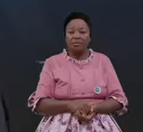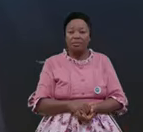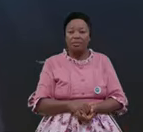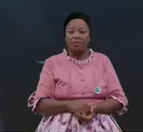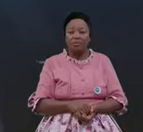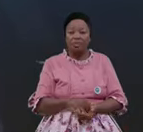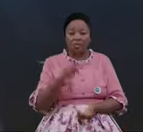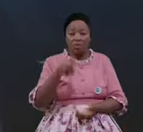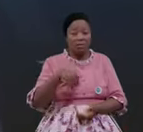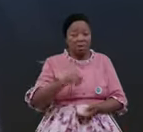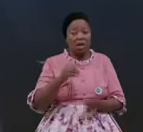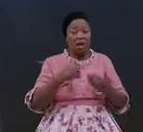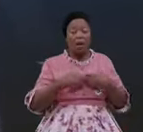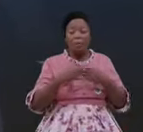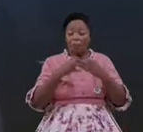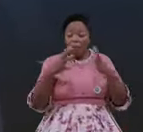Forget